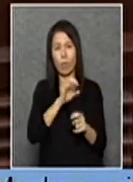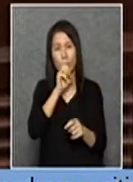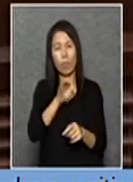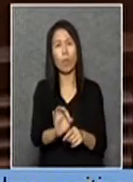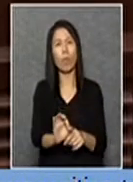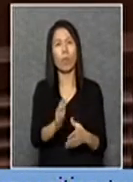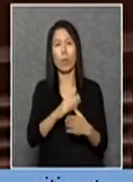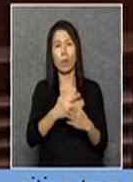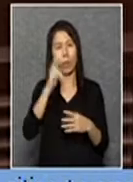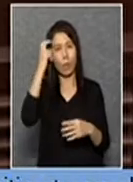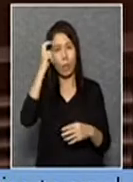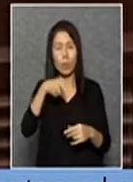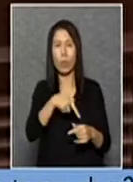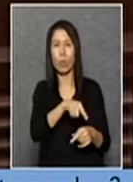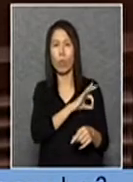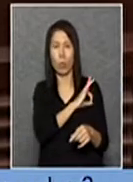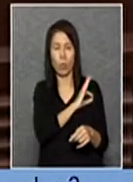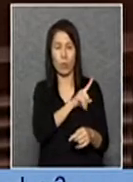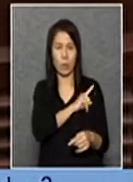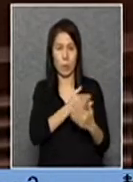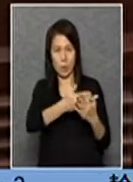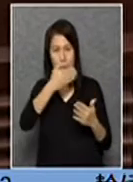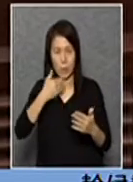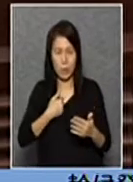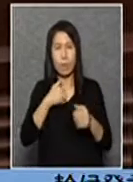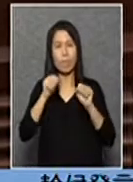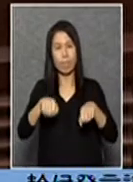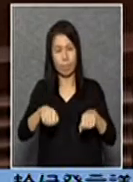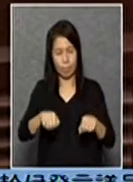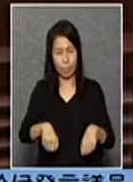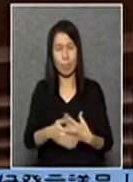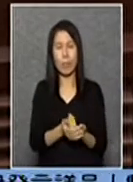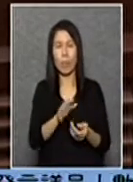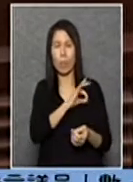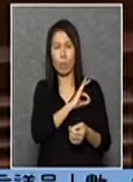慮到主辦機構事前和發展局的協議，而該機構亦表